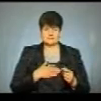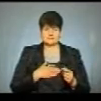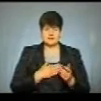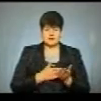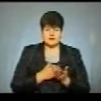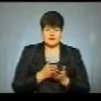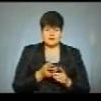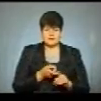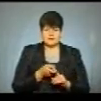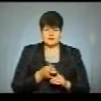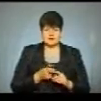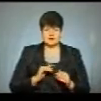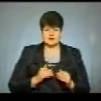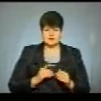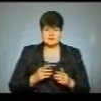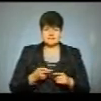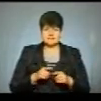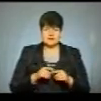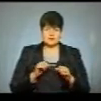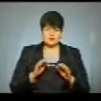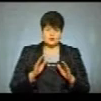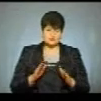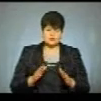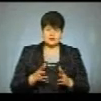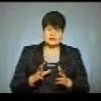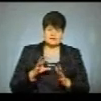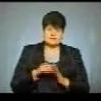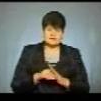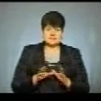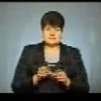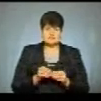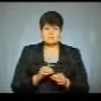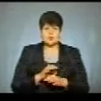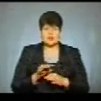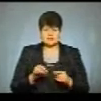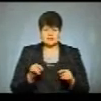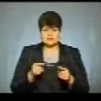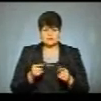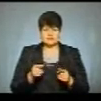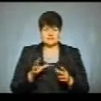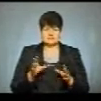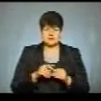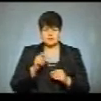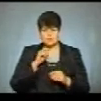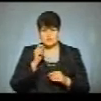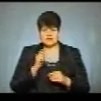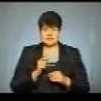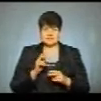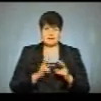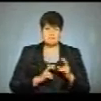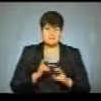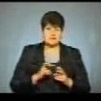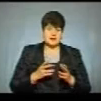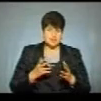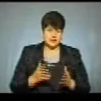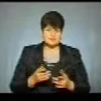для продовження співпраці. То це може бути і інвестування в спільні проекти, це може бути і створення спільних українсько-литовських підприємств, це може